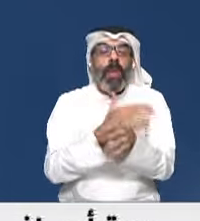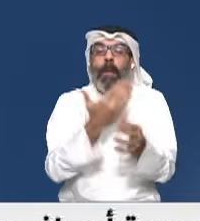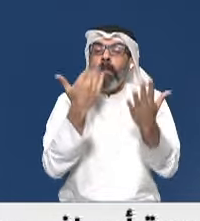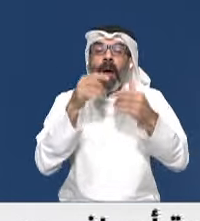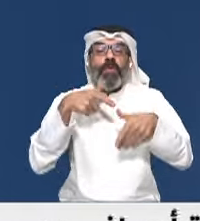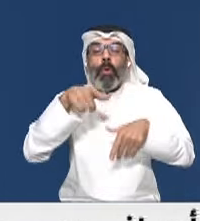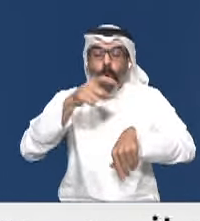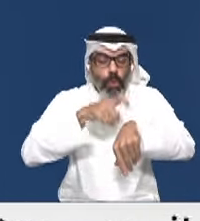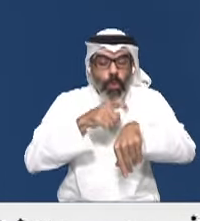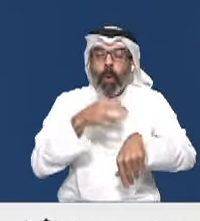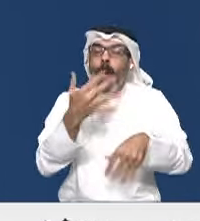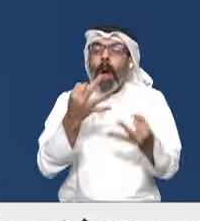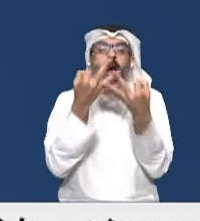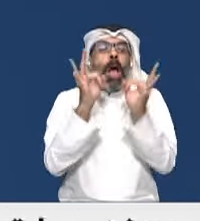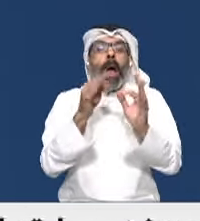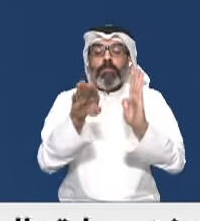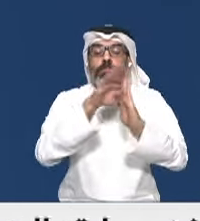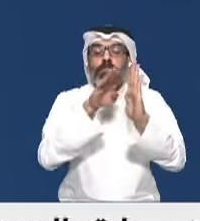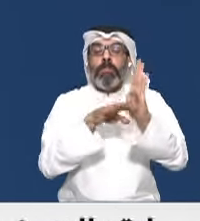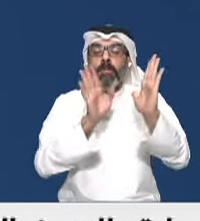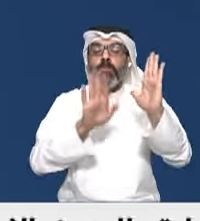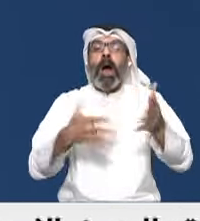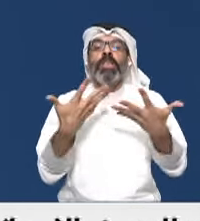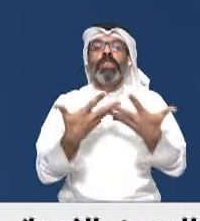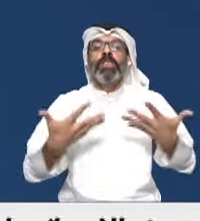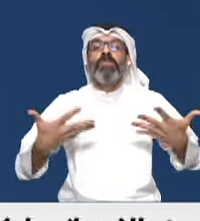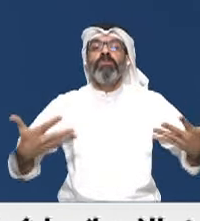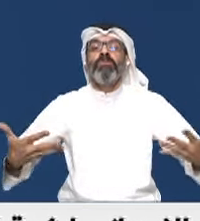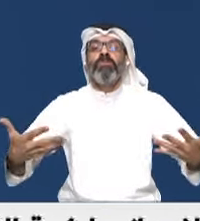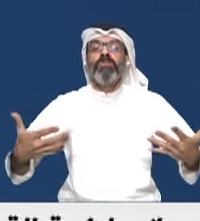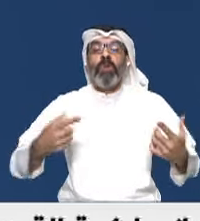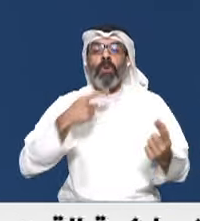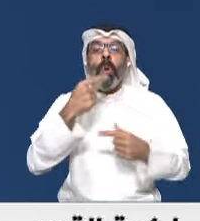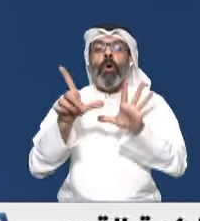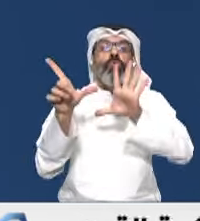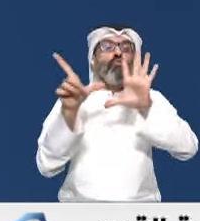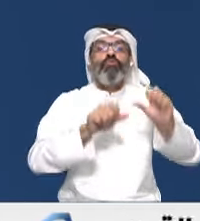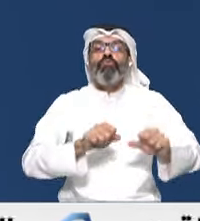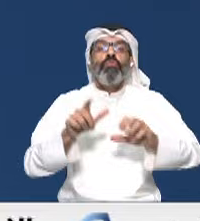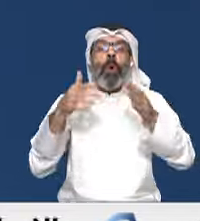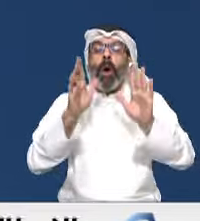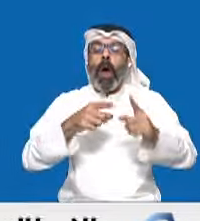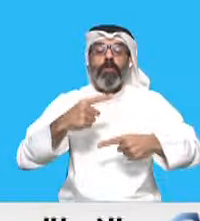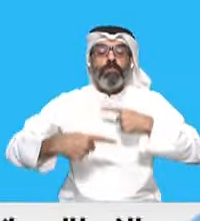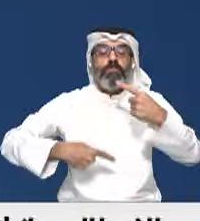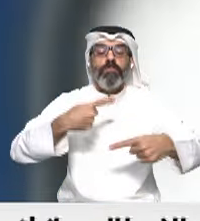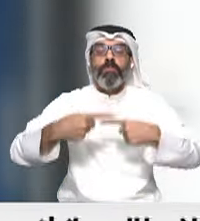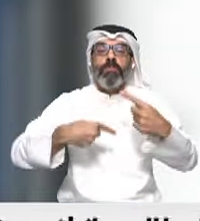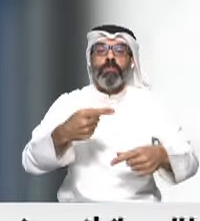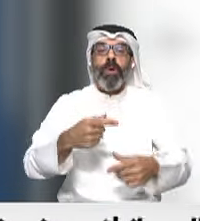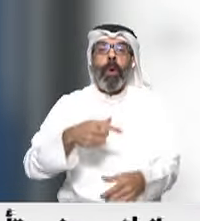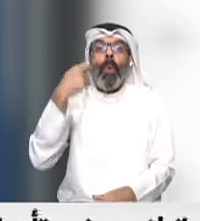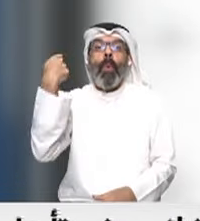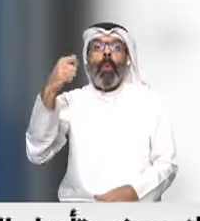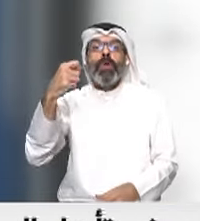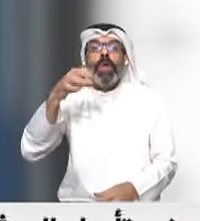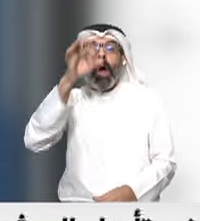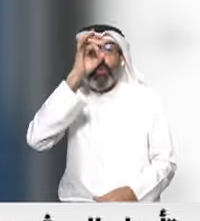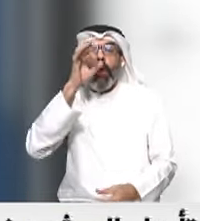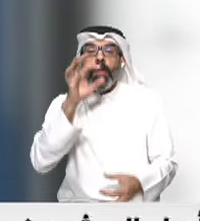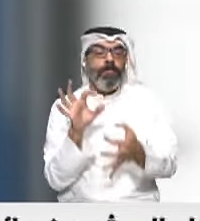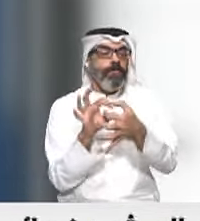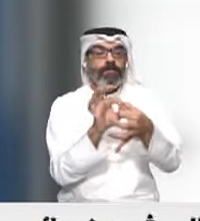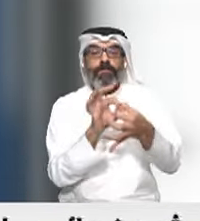عبر انجازها الكترونيا على مدار الساعه طوال ايام الاسبوع واشادت الوزاره عاون وحده تنظيم